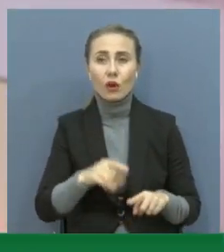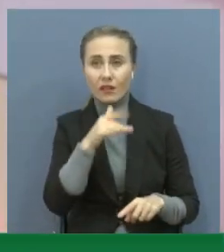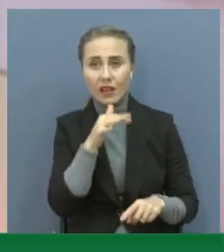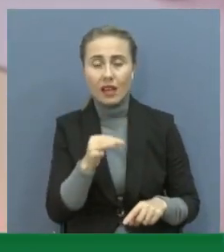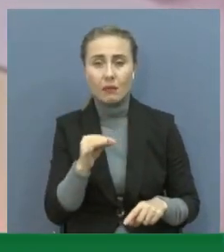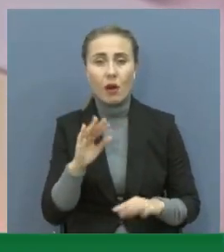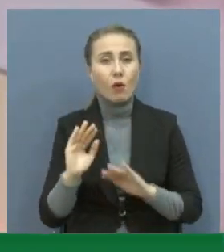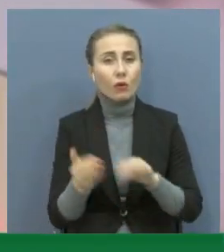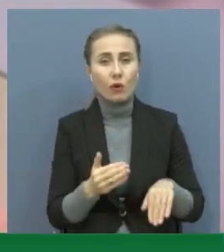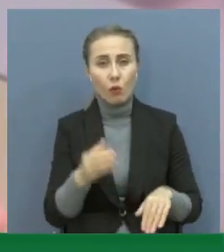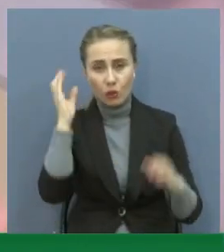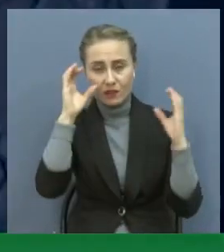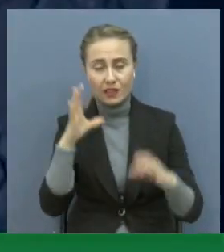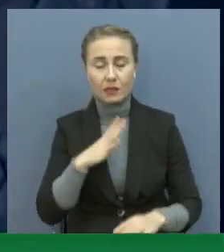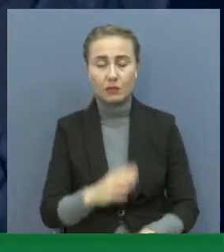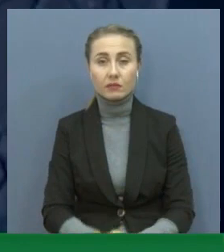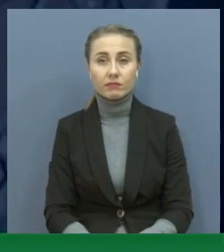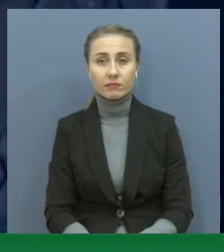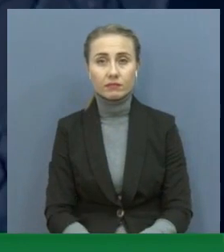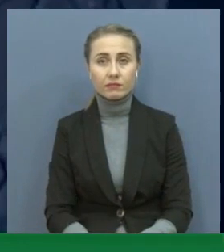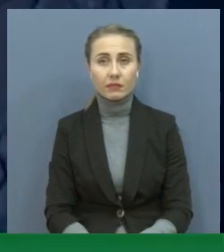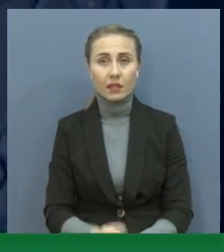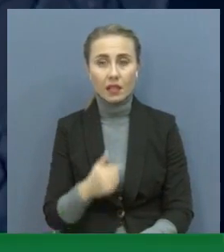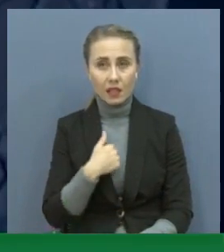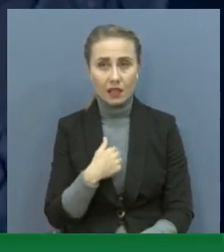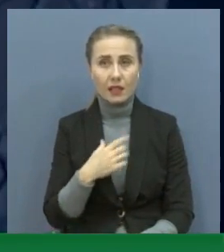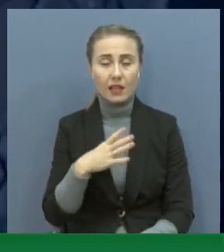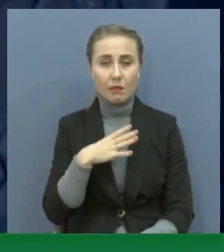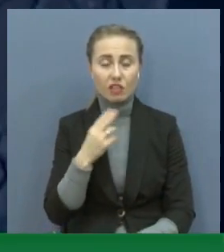из университета. Я